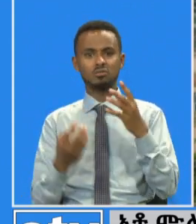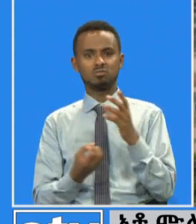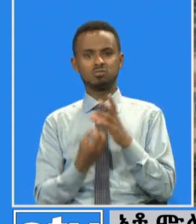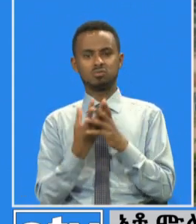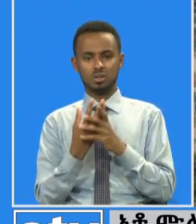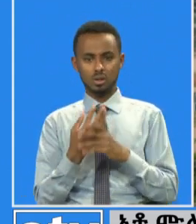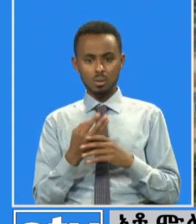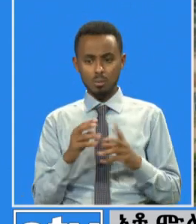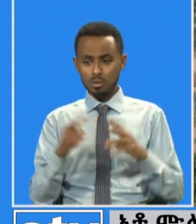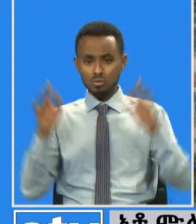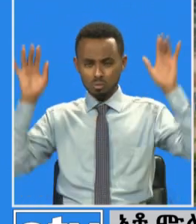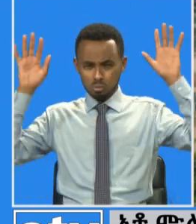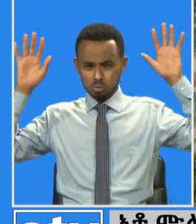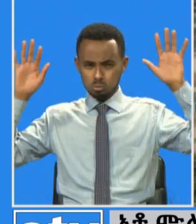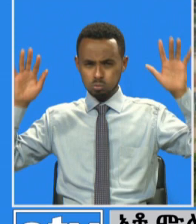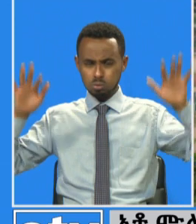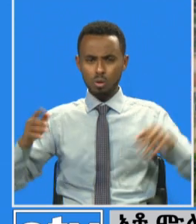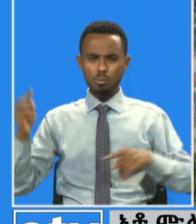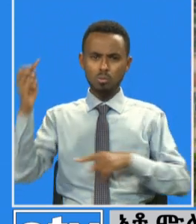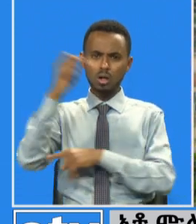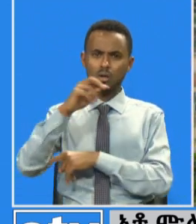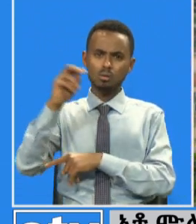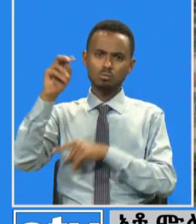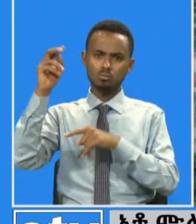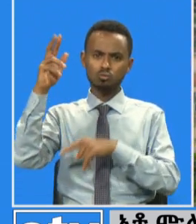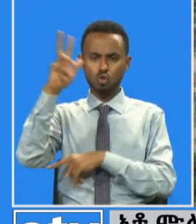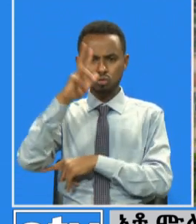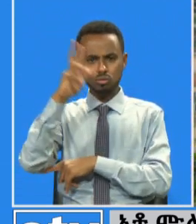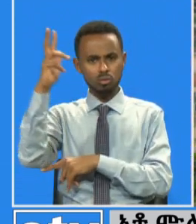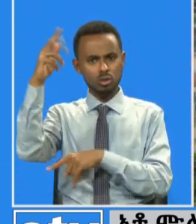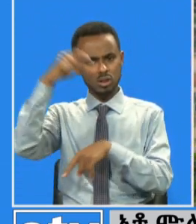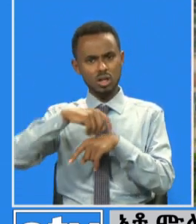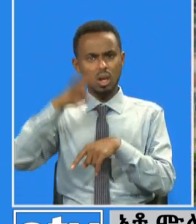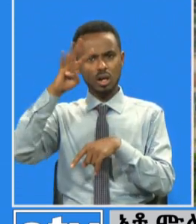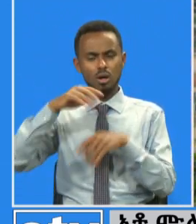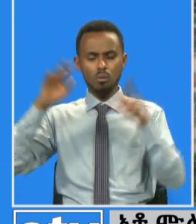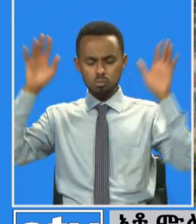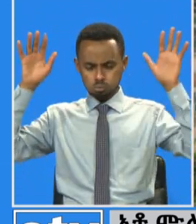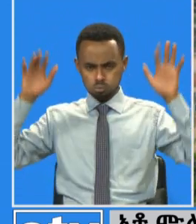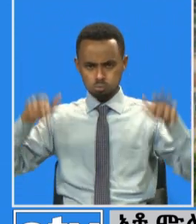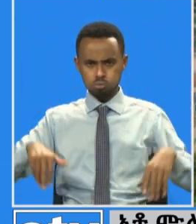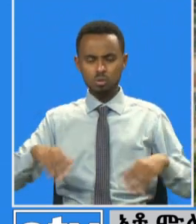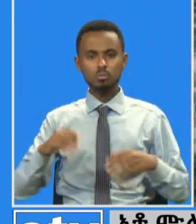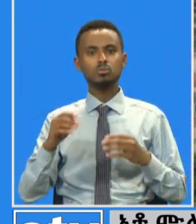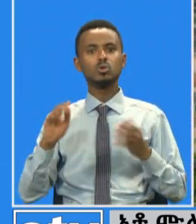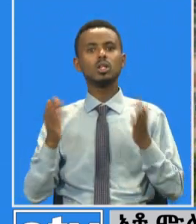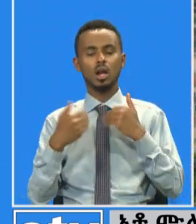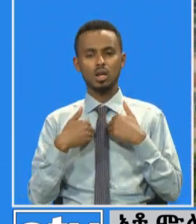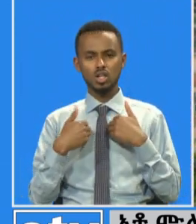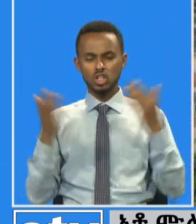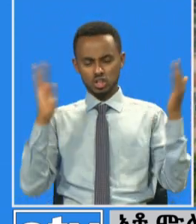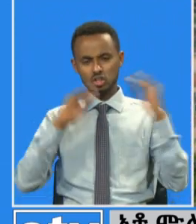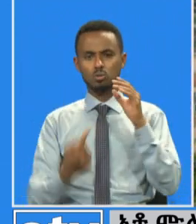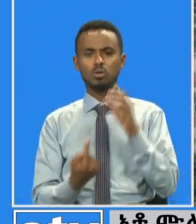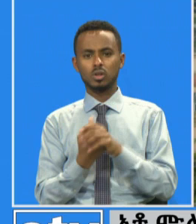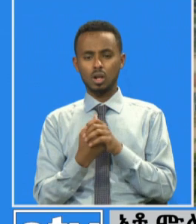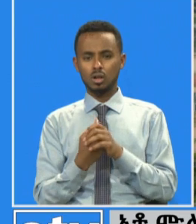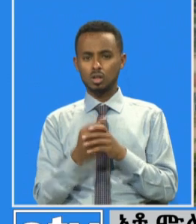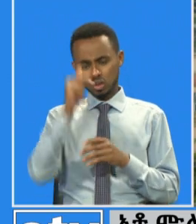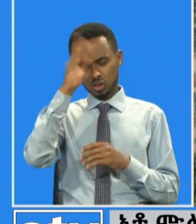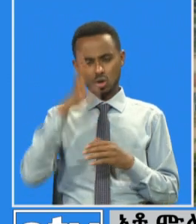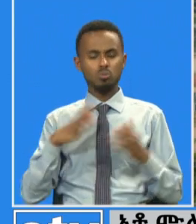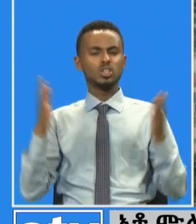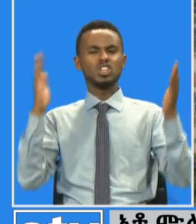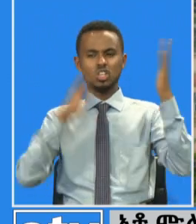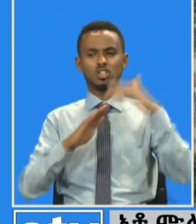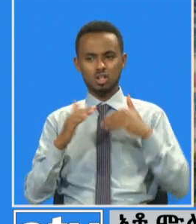በጣም ዝናባማ ነው በቀን 2 ጊዜ 3 ጊዜ እየዘነበ የሚያስቸግር ሁኔታ ስላለ ችግሩ ተፈጥሯል ሪሊ ሰውም